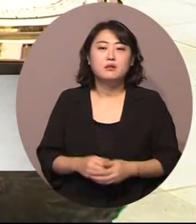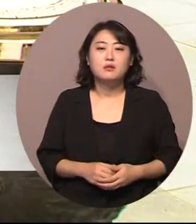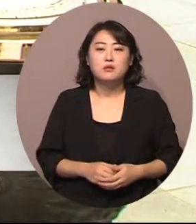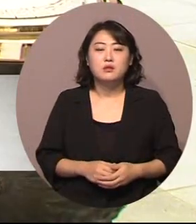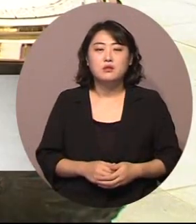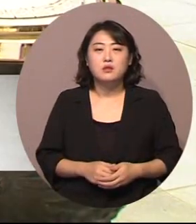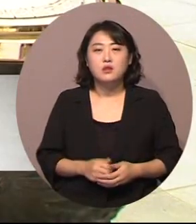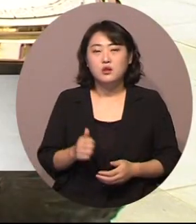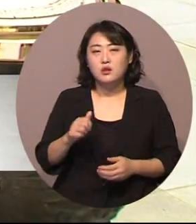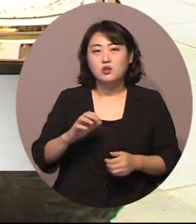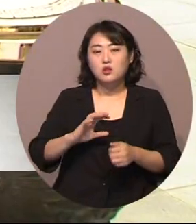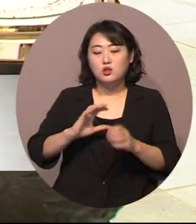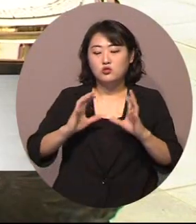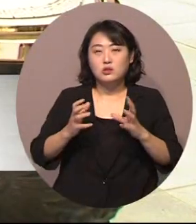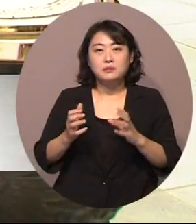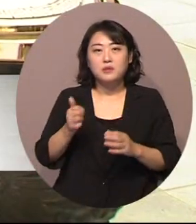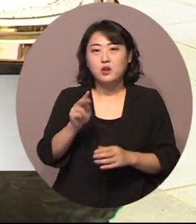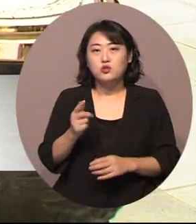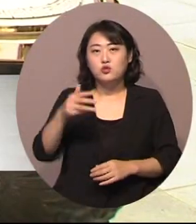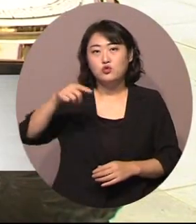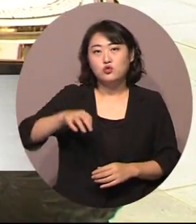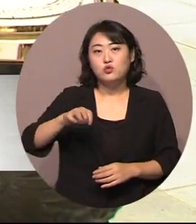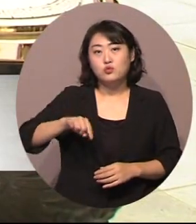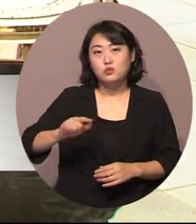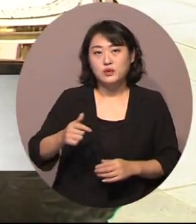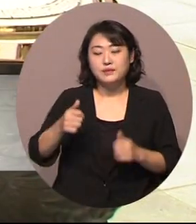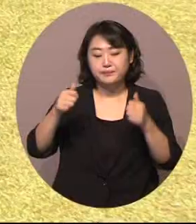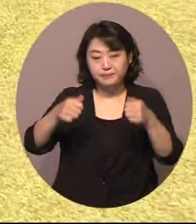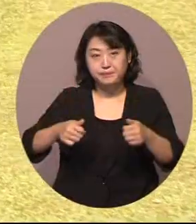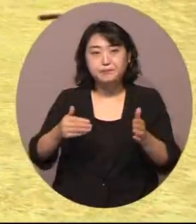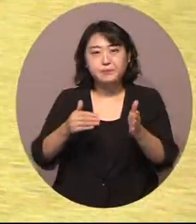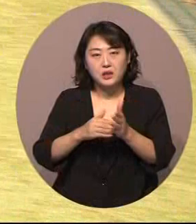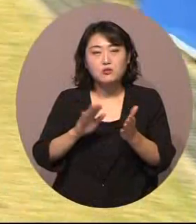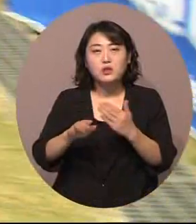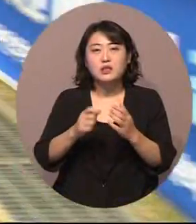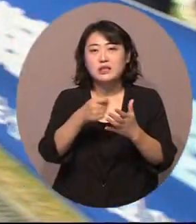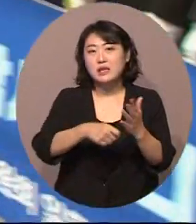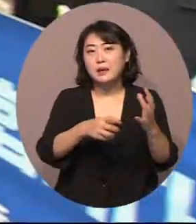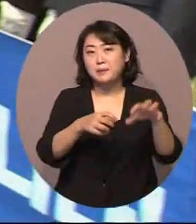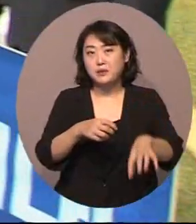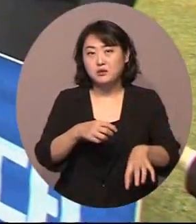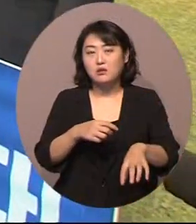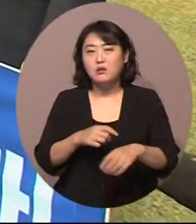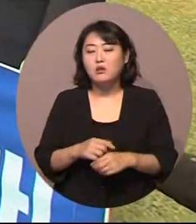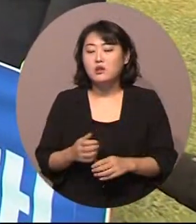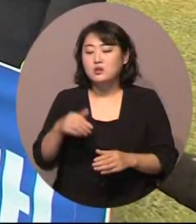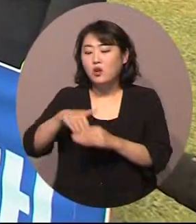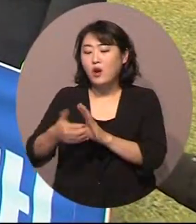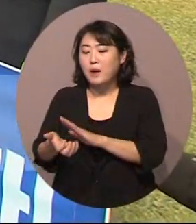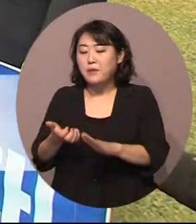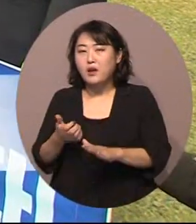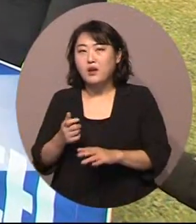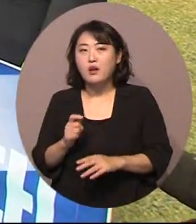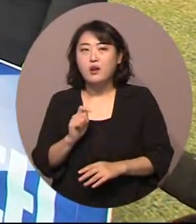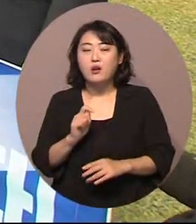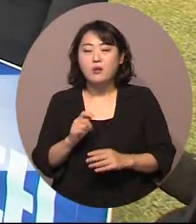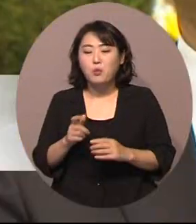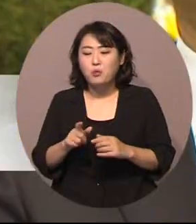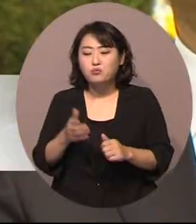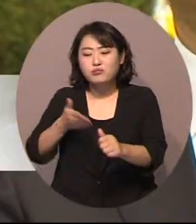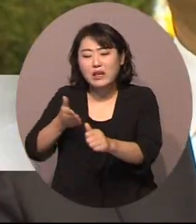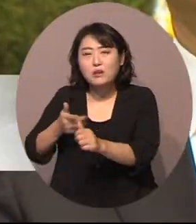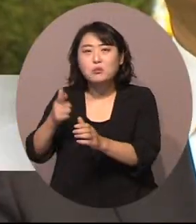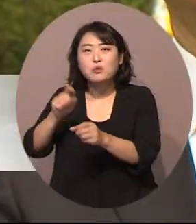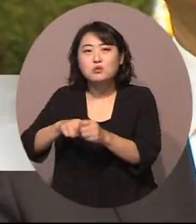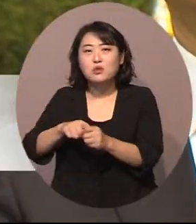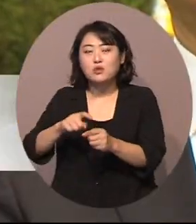만난 자리에서 윤성열 대통령과 이장호 대전시장은 총선을 앞두고 관권 선거로 의심받을 만한 민생